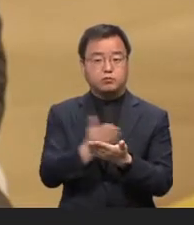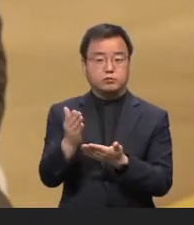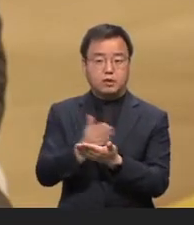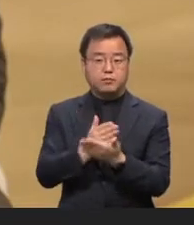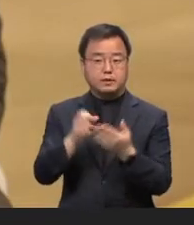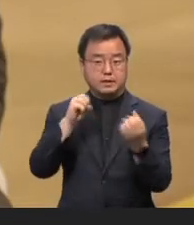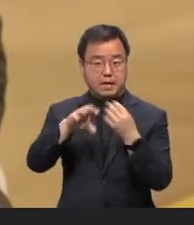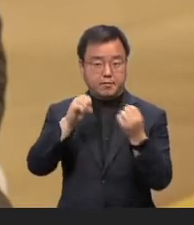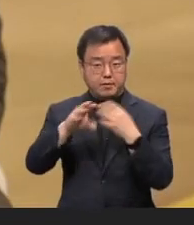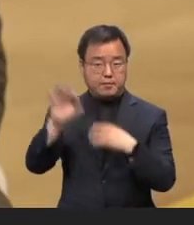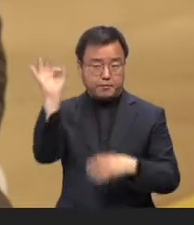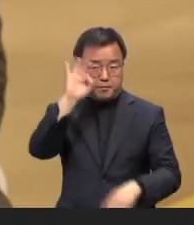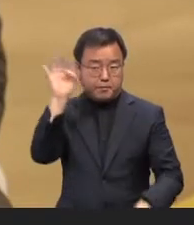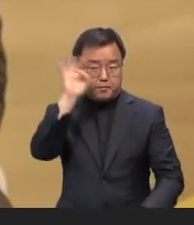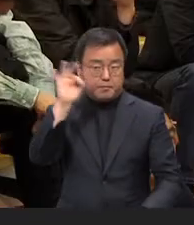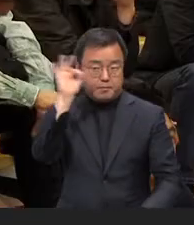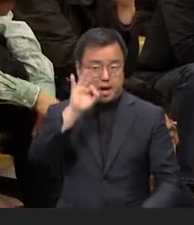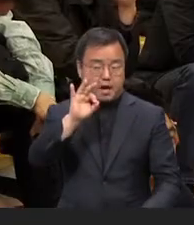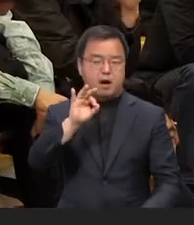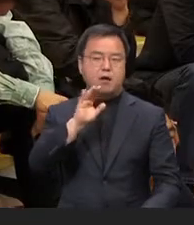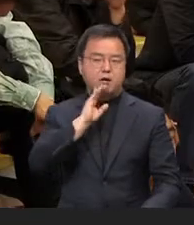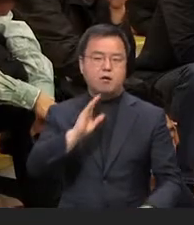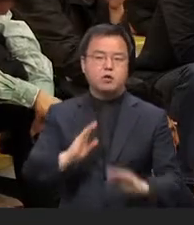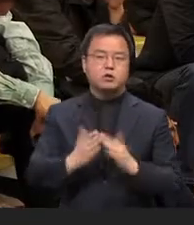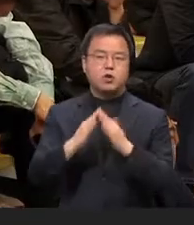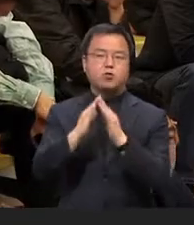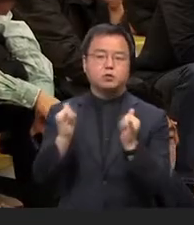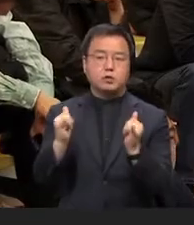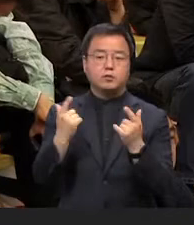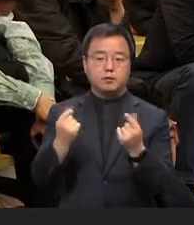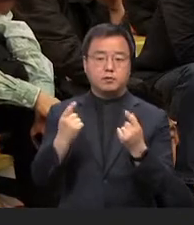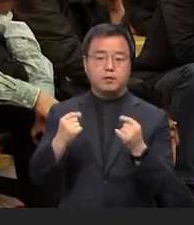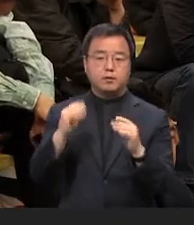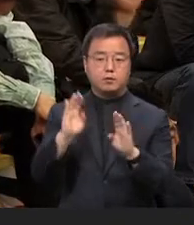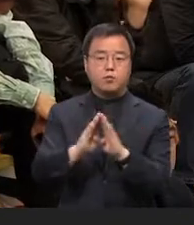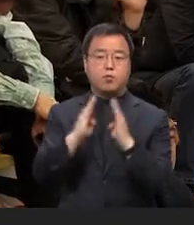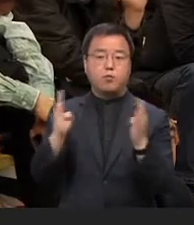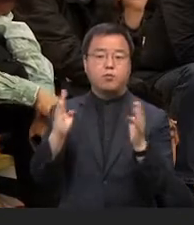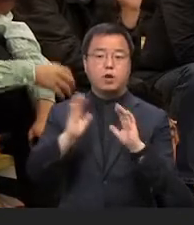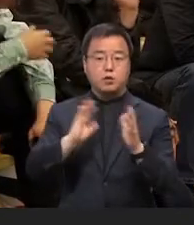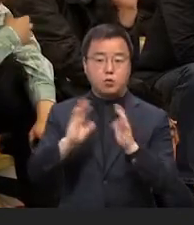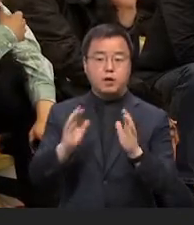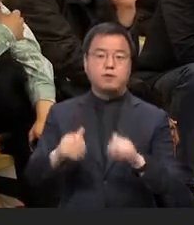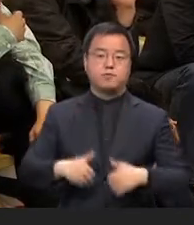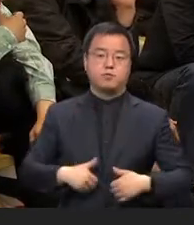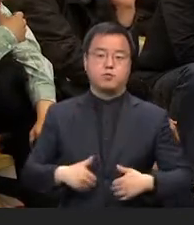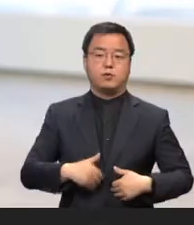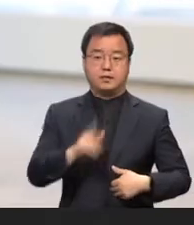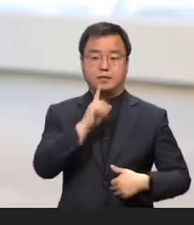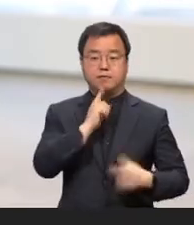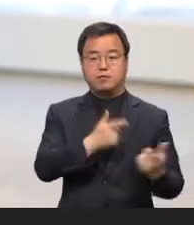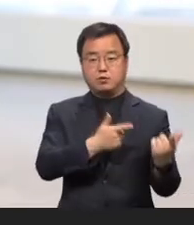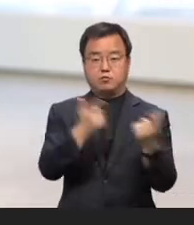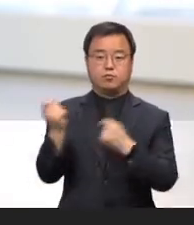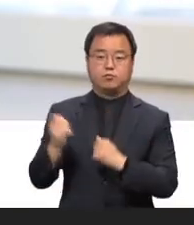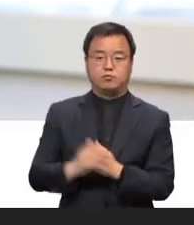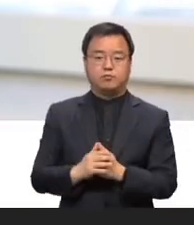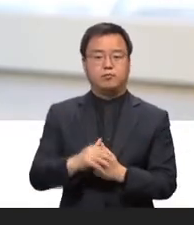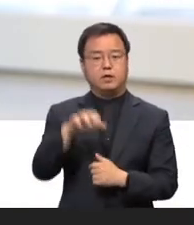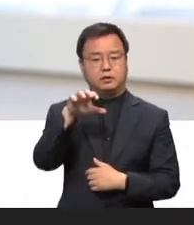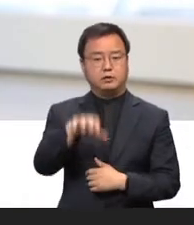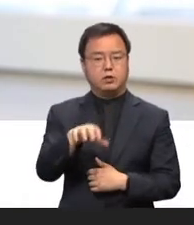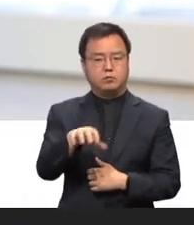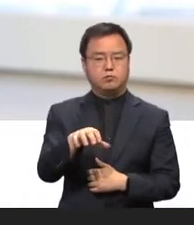시간. 건축가들은 이러한 공개 토론의 필요성에 입을 모았는데요. 장소도